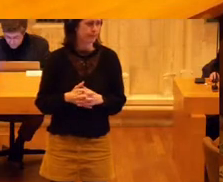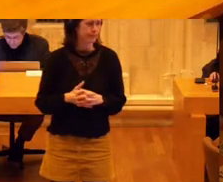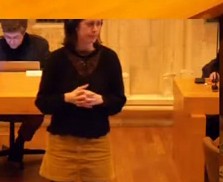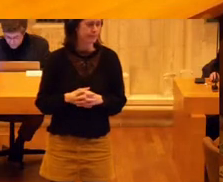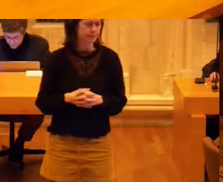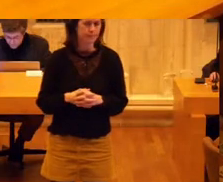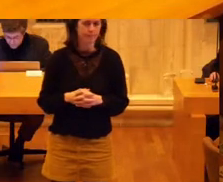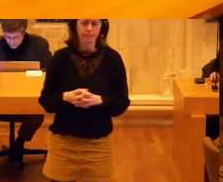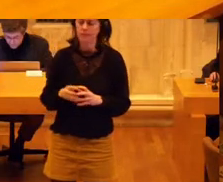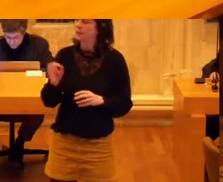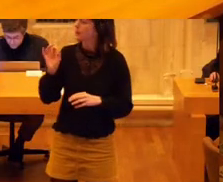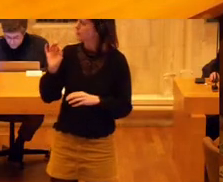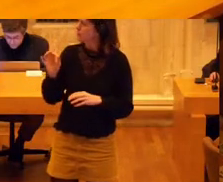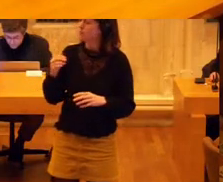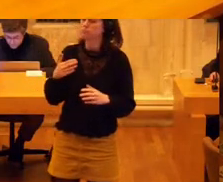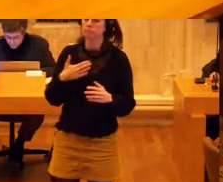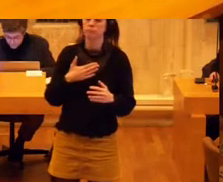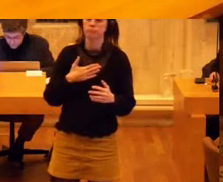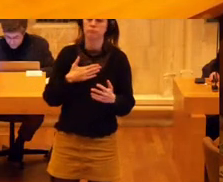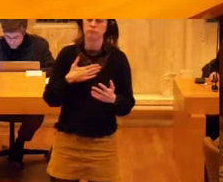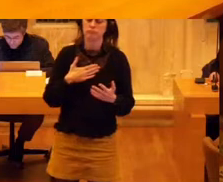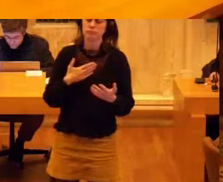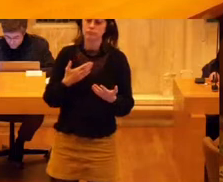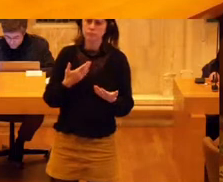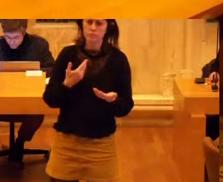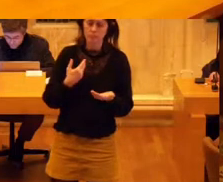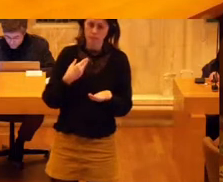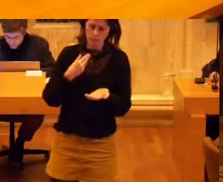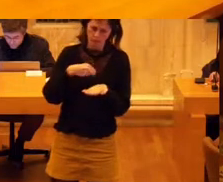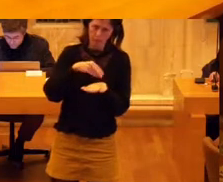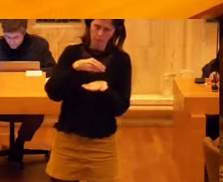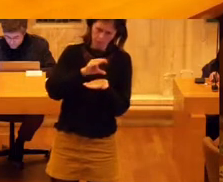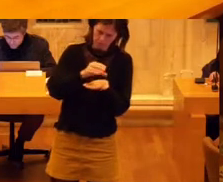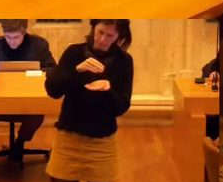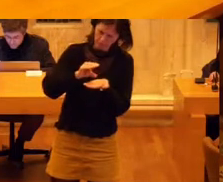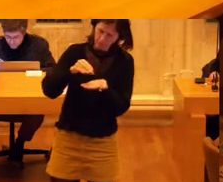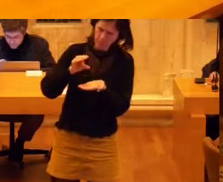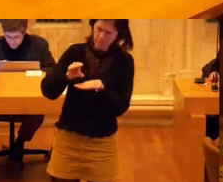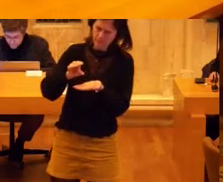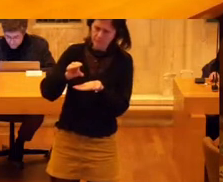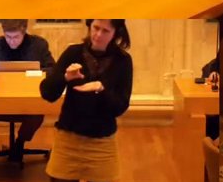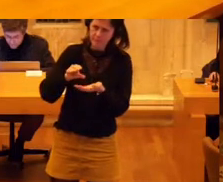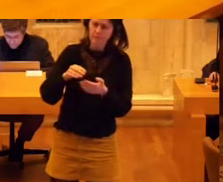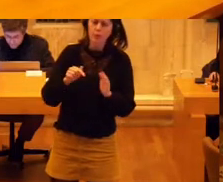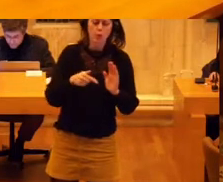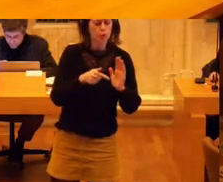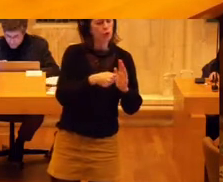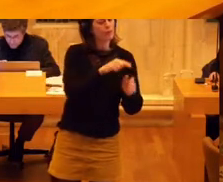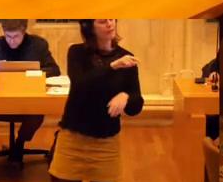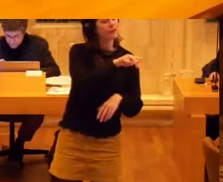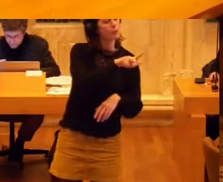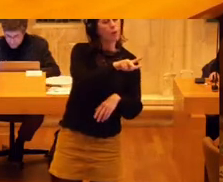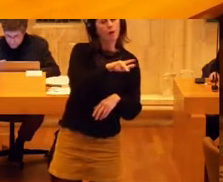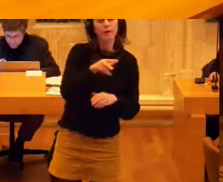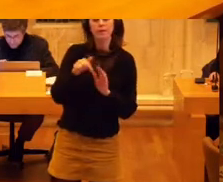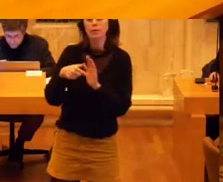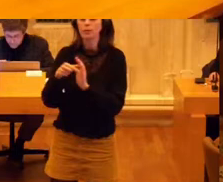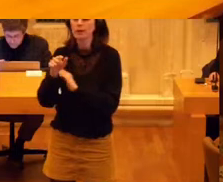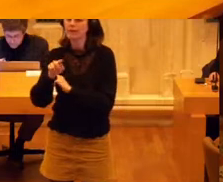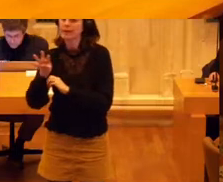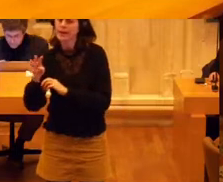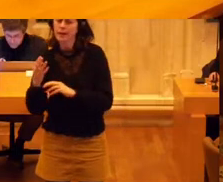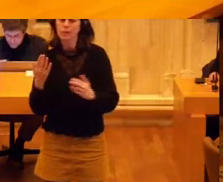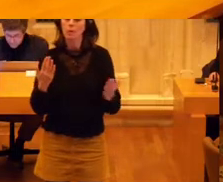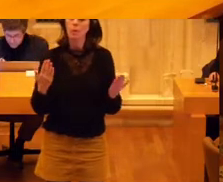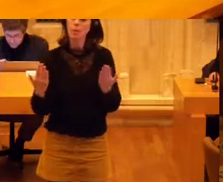Oui, je m'étonne des montants accordés qui, en fait, quand on compare 2023 et 2024 et quand on regarde la